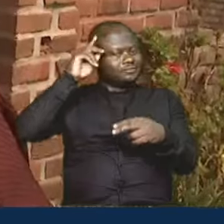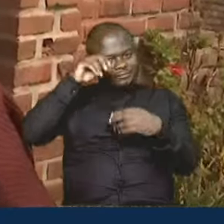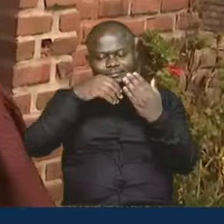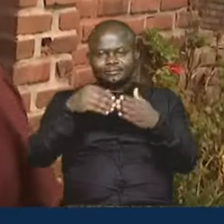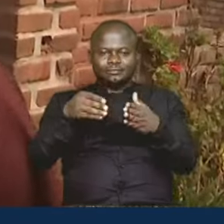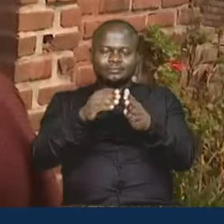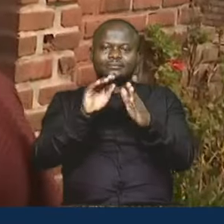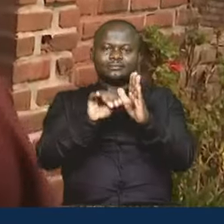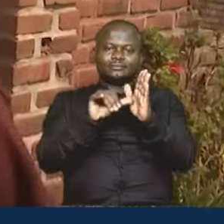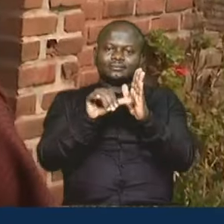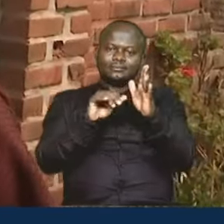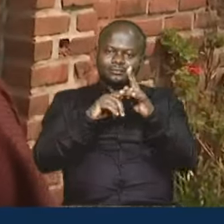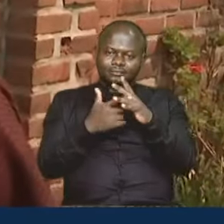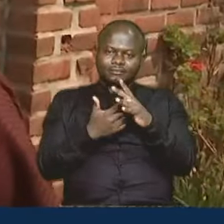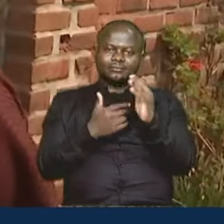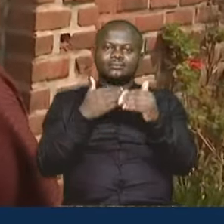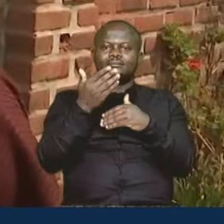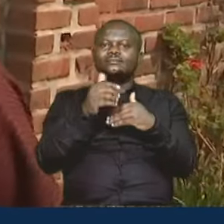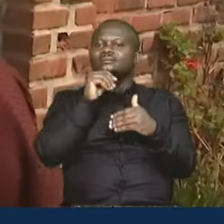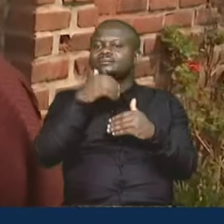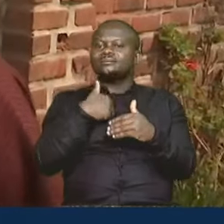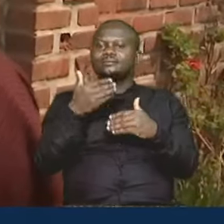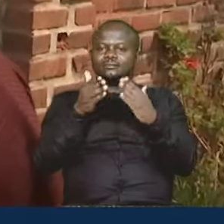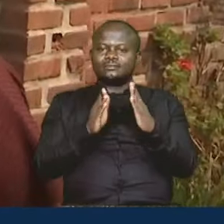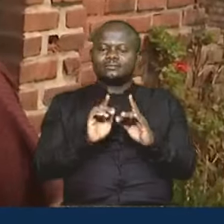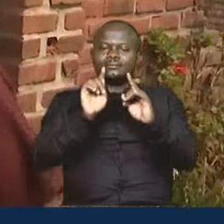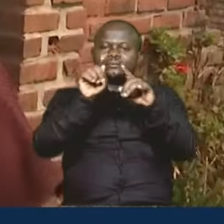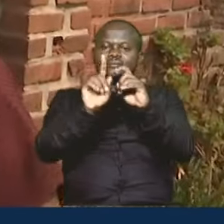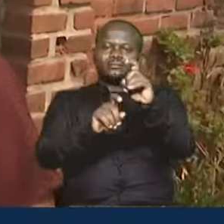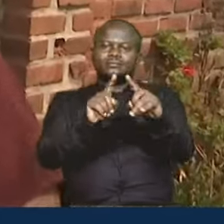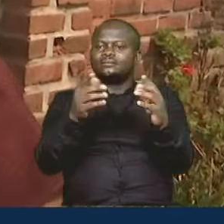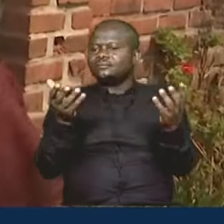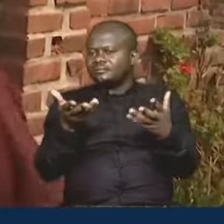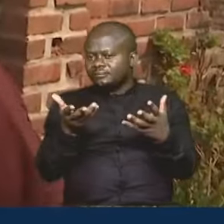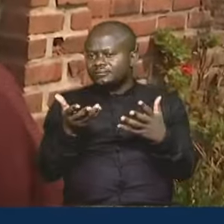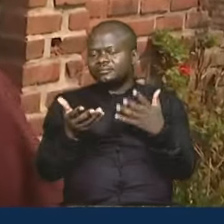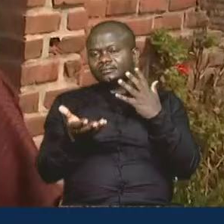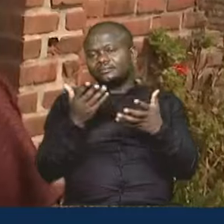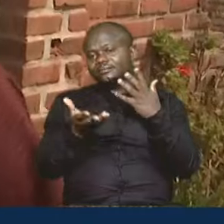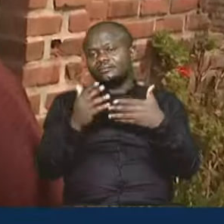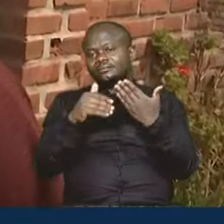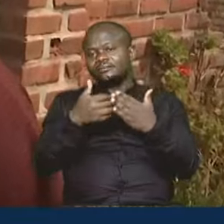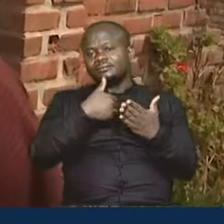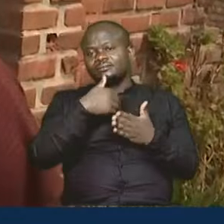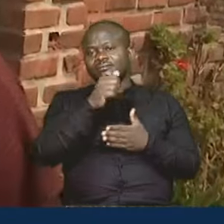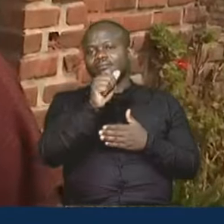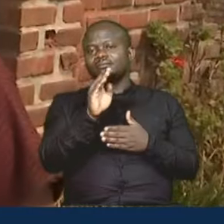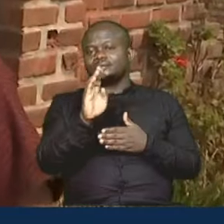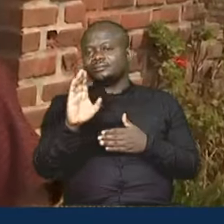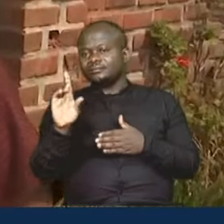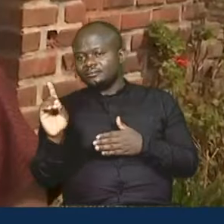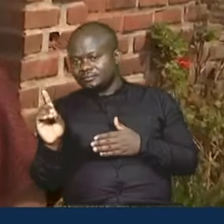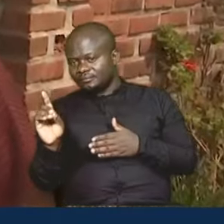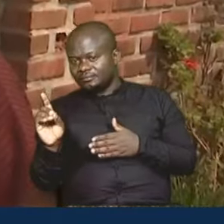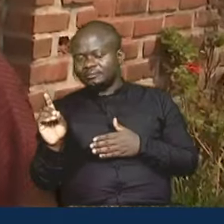cano akayishinga ntagire umuntu ujya kumubaza ati se nibura ufite ABCD